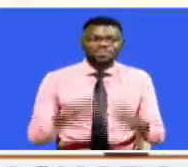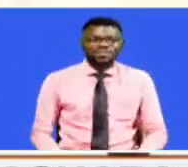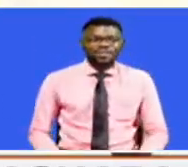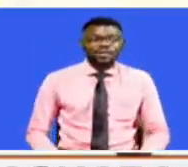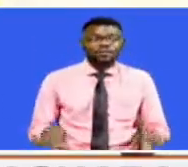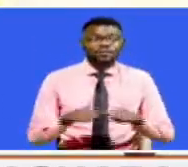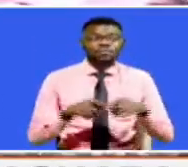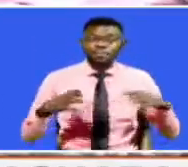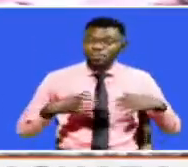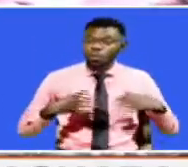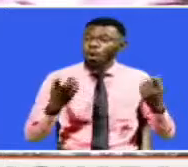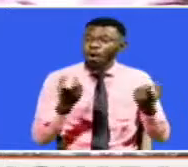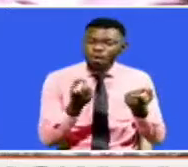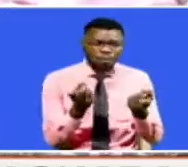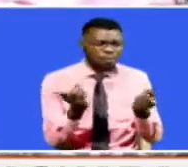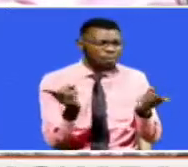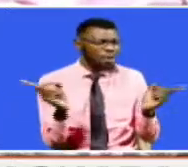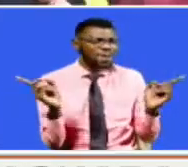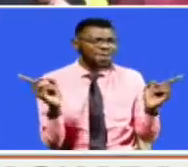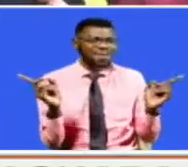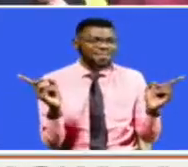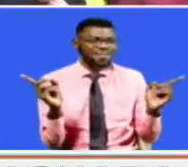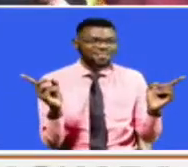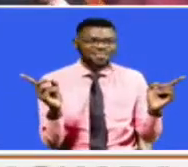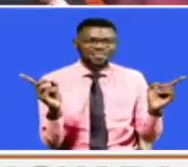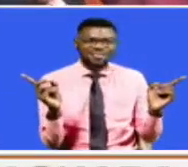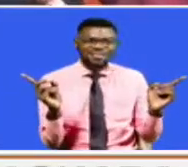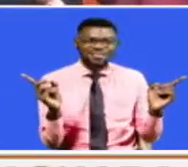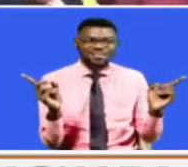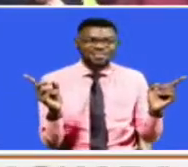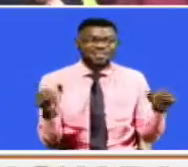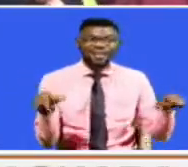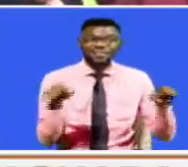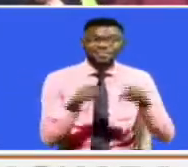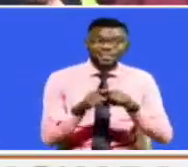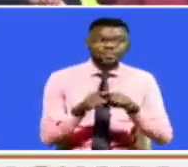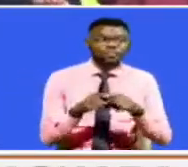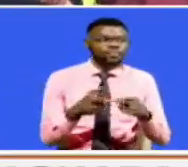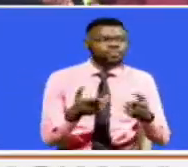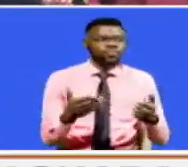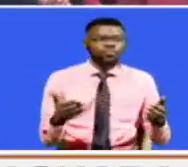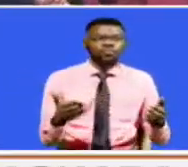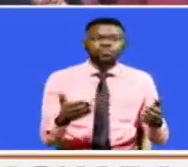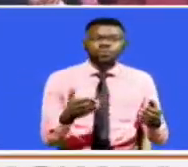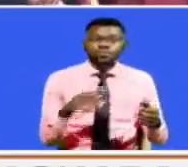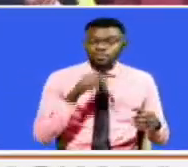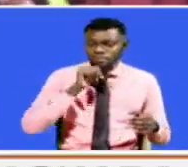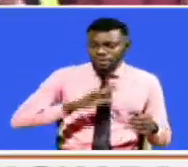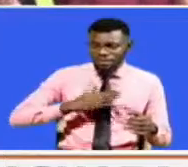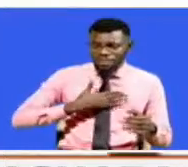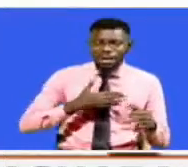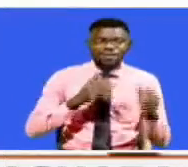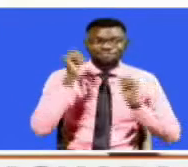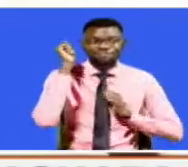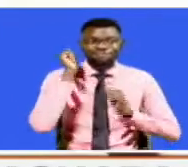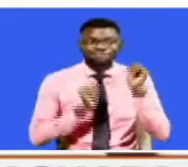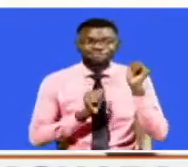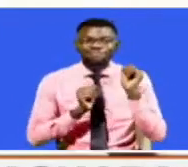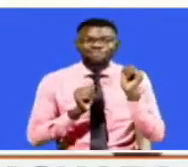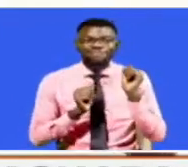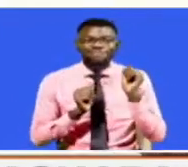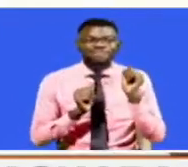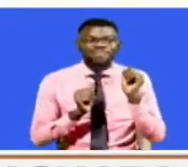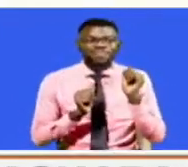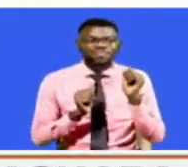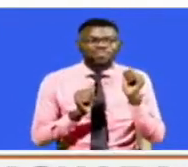zote, wote wengine kijana yake ni jeshi, ingine amepita jeshi, ingine amepita, yani